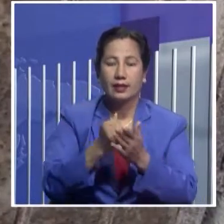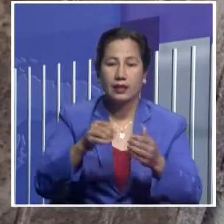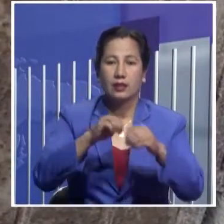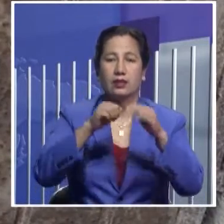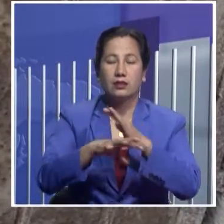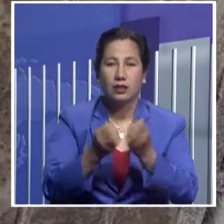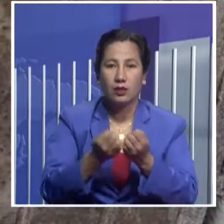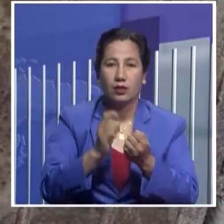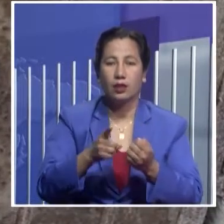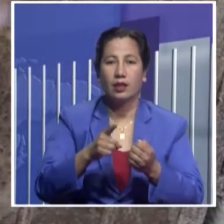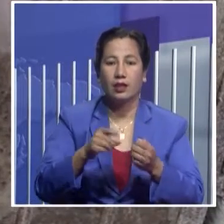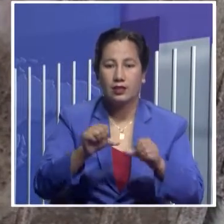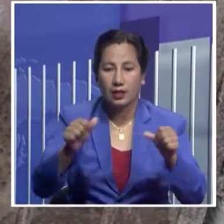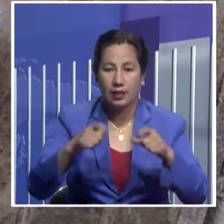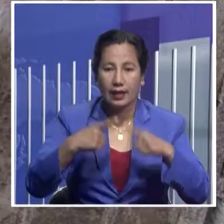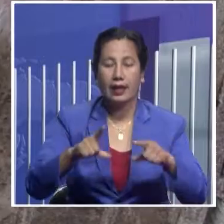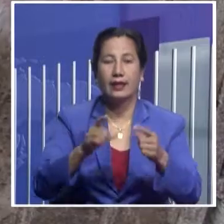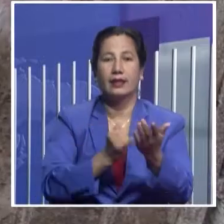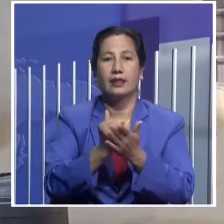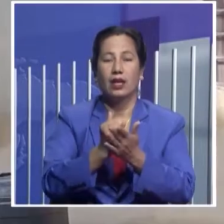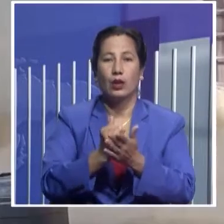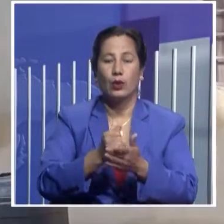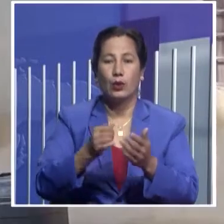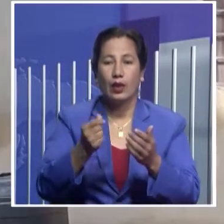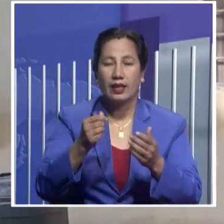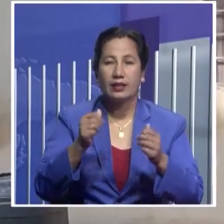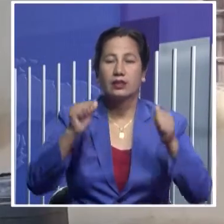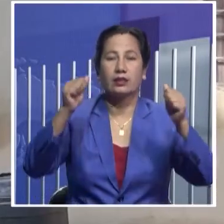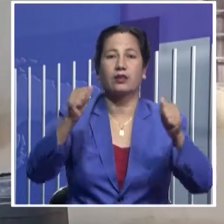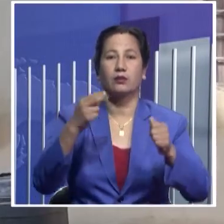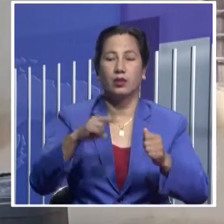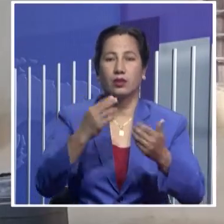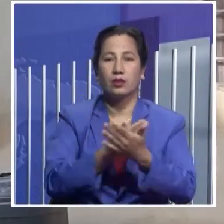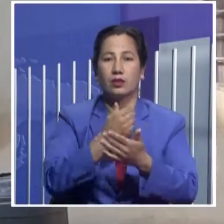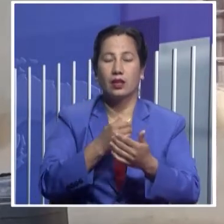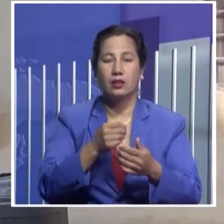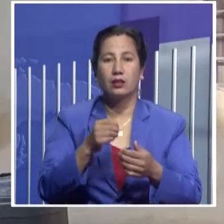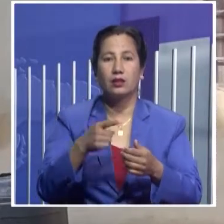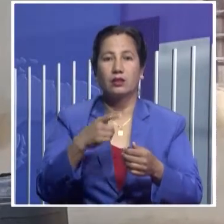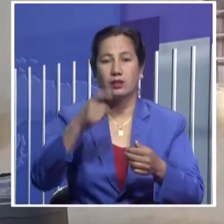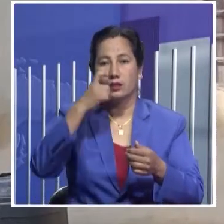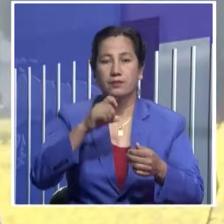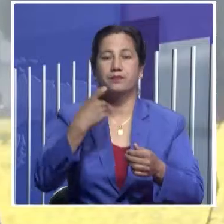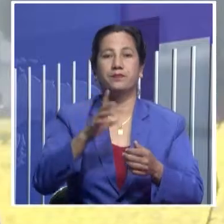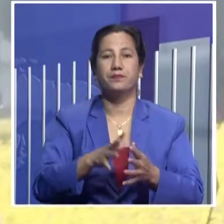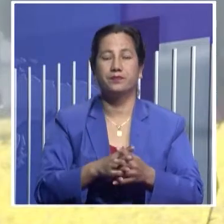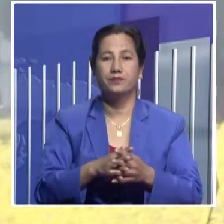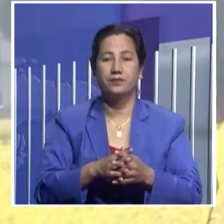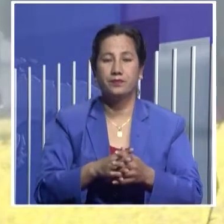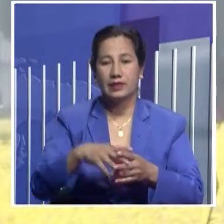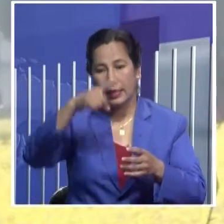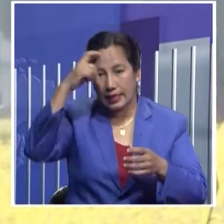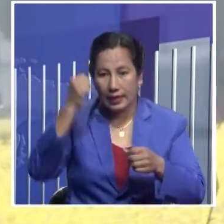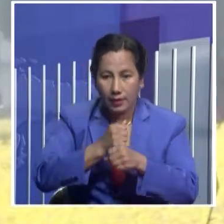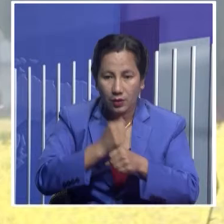यो कार्यक्रमले भूमिहीन किसानको आर्थिक सशक्तिकरण भएको स्वान संस्थाका कार्यक्रम संयोजक रेमन्त चौधरीले बताउनु भयो। ज्याला मजदुरी गर्न